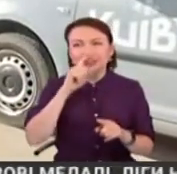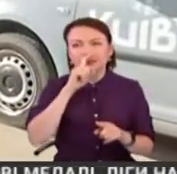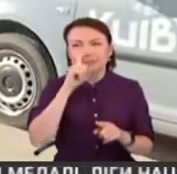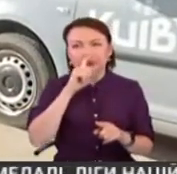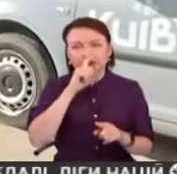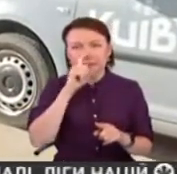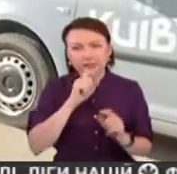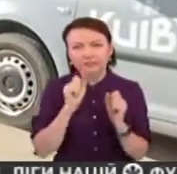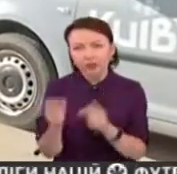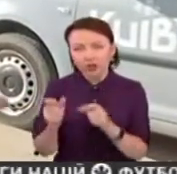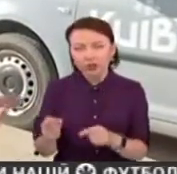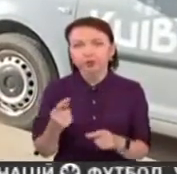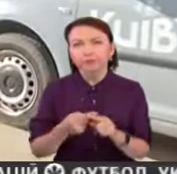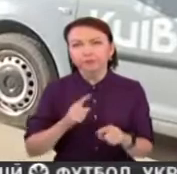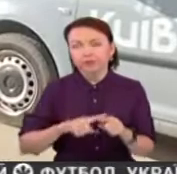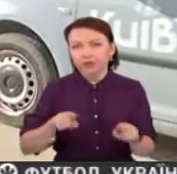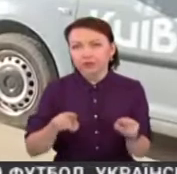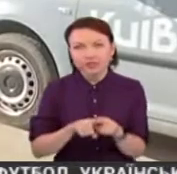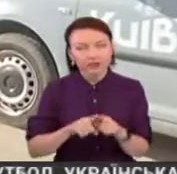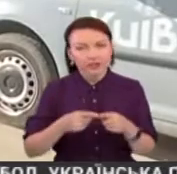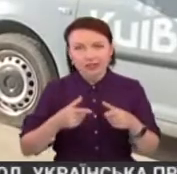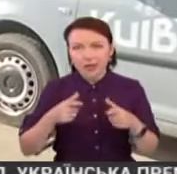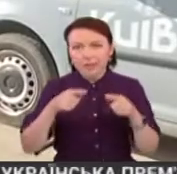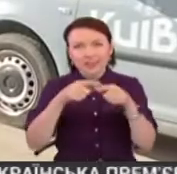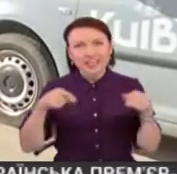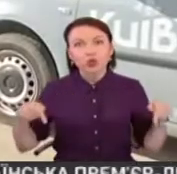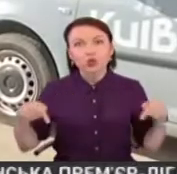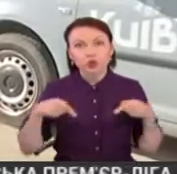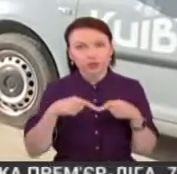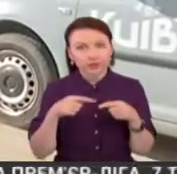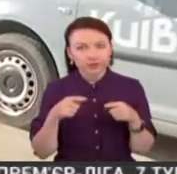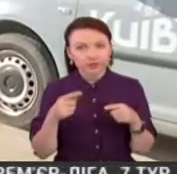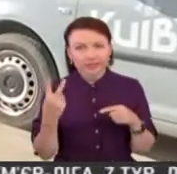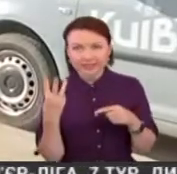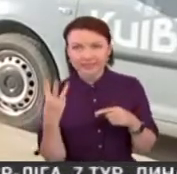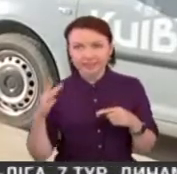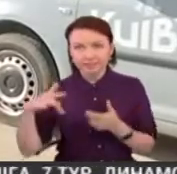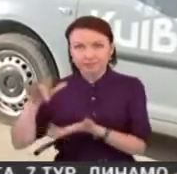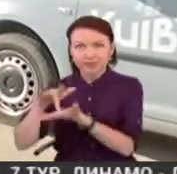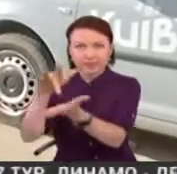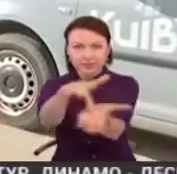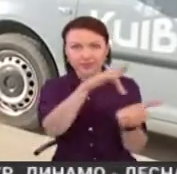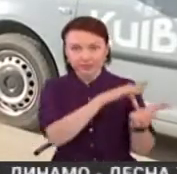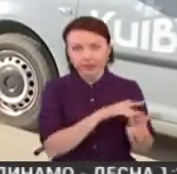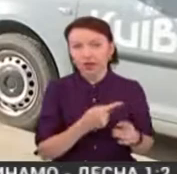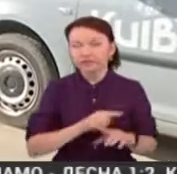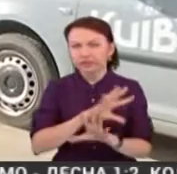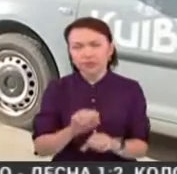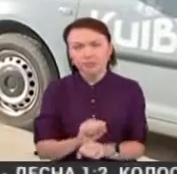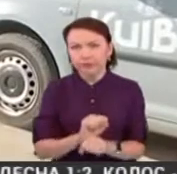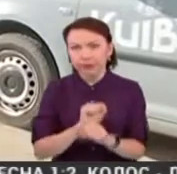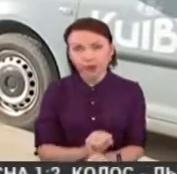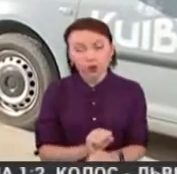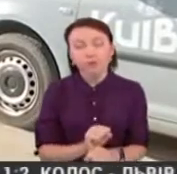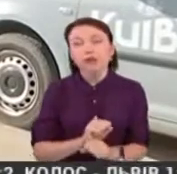у центрі такого токсичного бермудського, можна сказати, трикутника, трьох населених пунктів. Зараз все припинено.